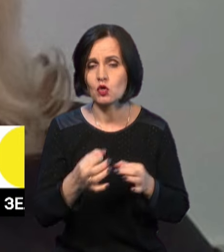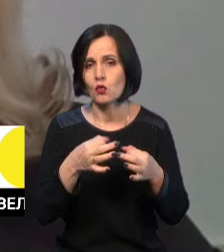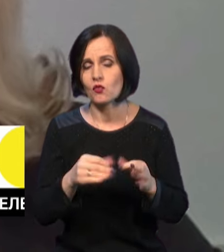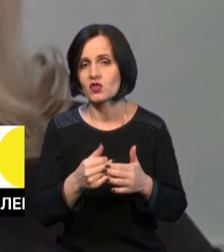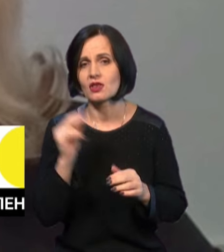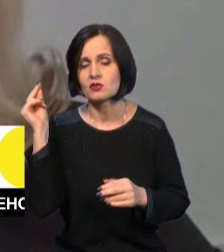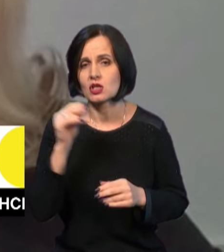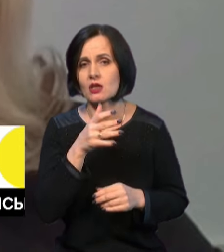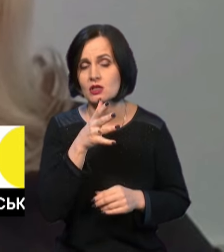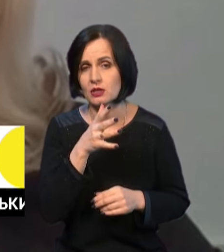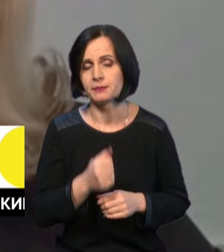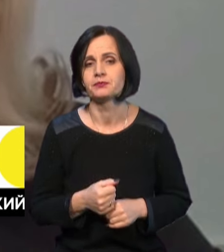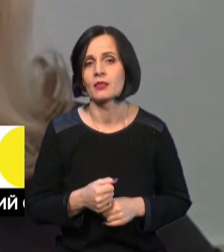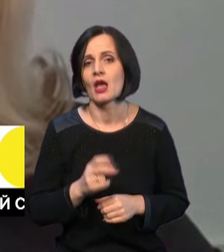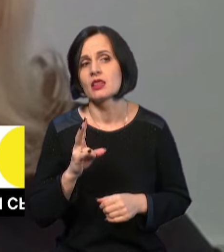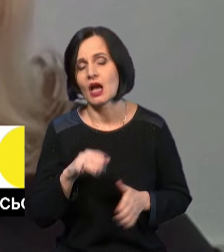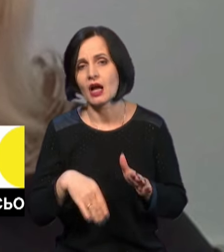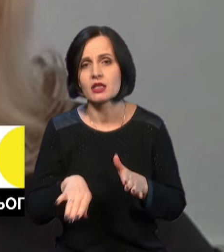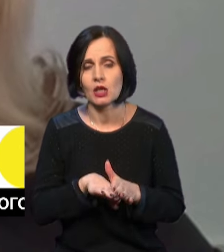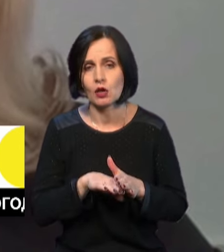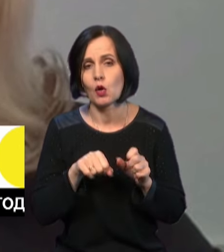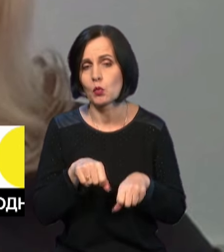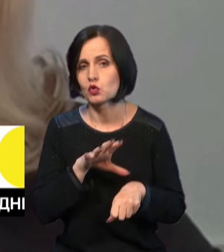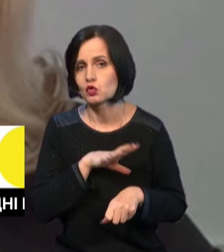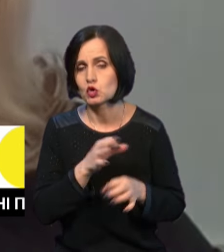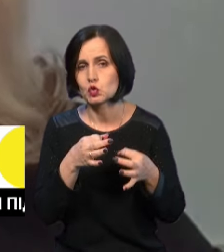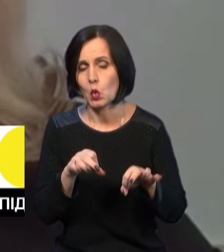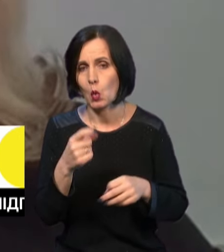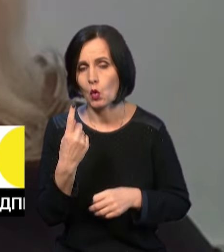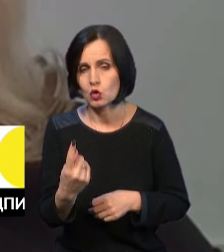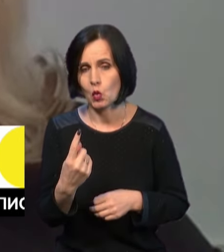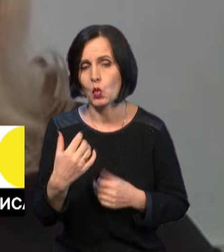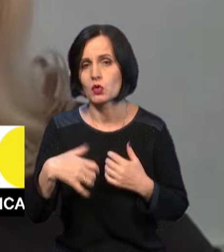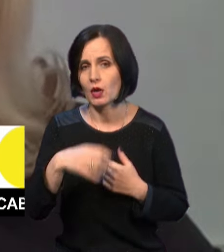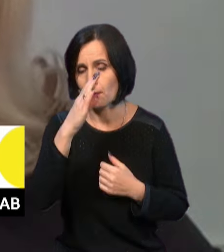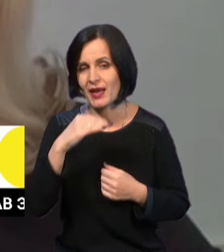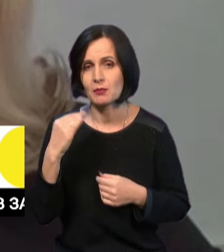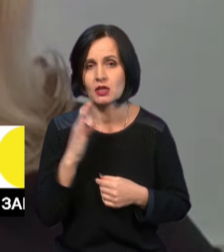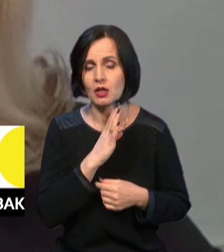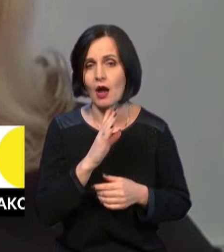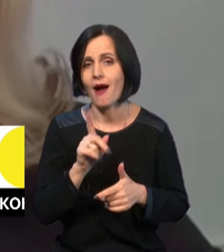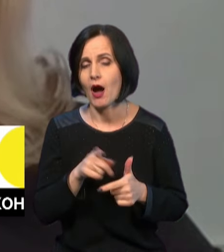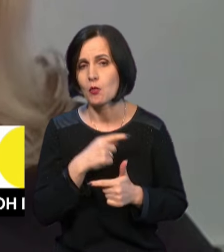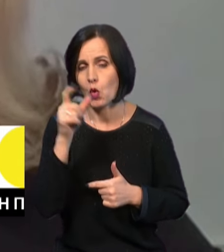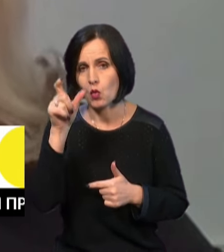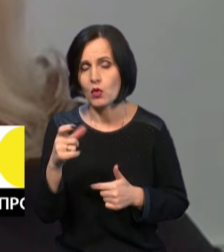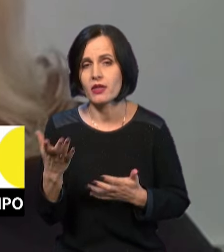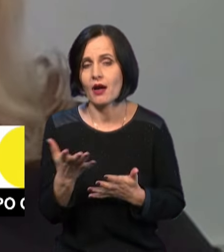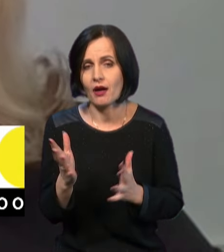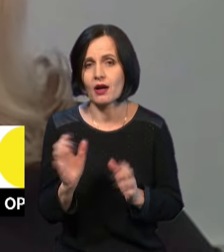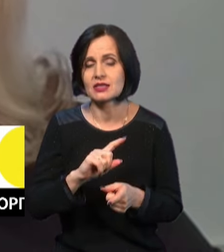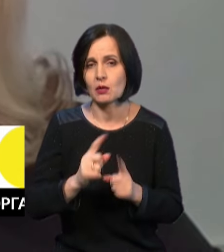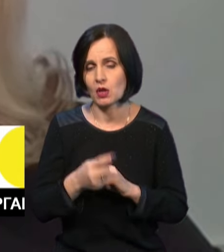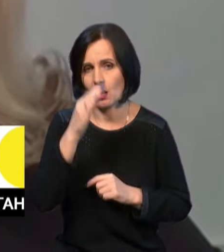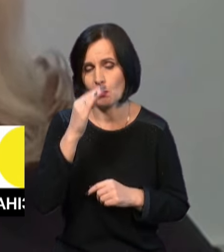навчання час, тобто на канікулах це може бути з дозволу одного із батьків або особи, яка їх